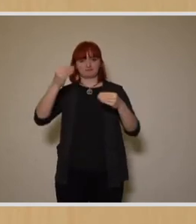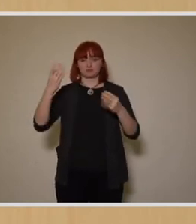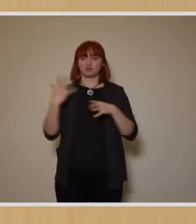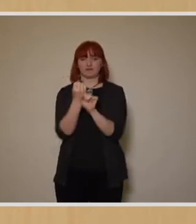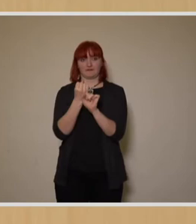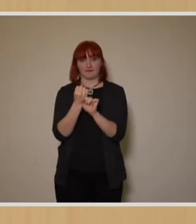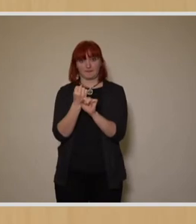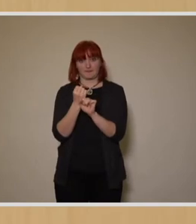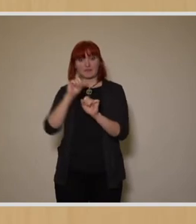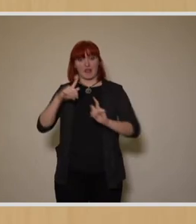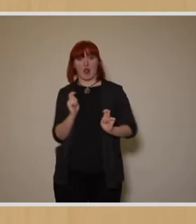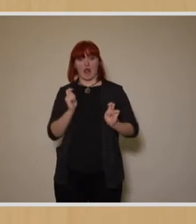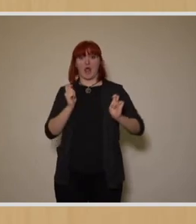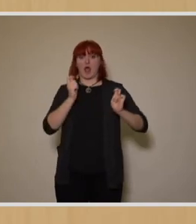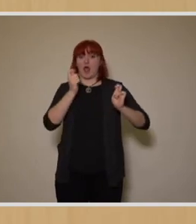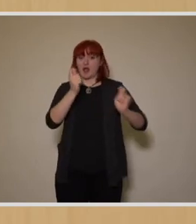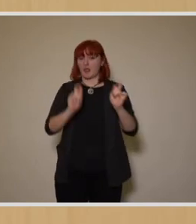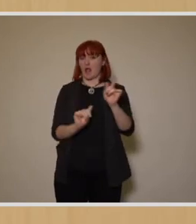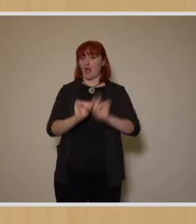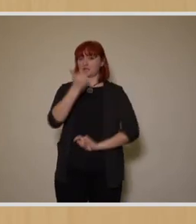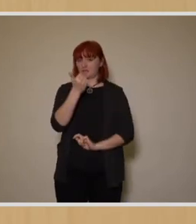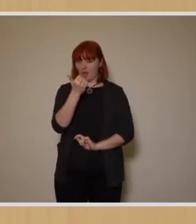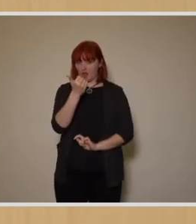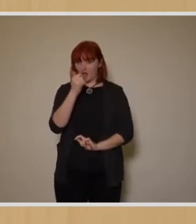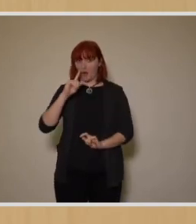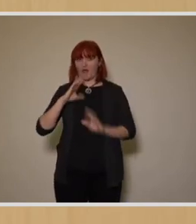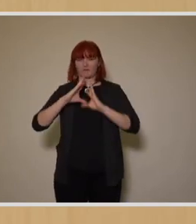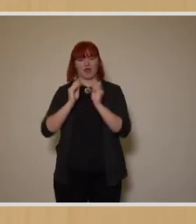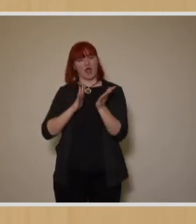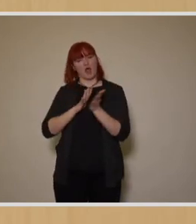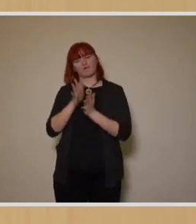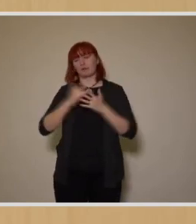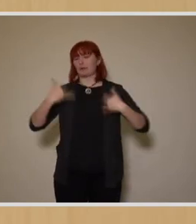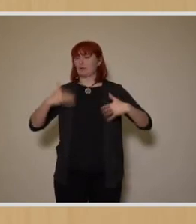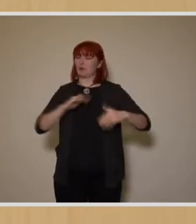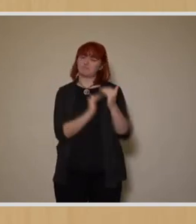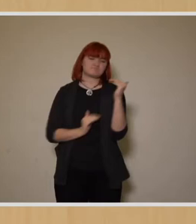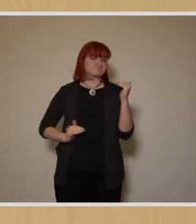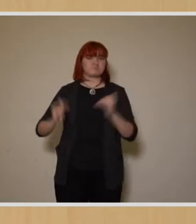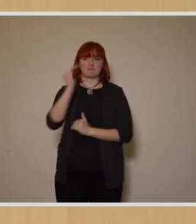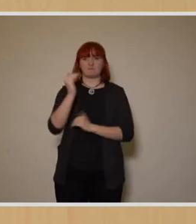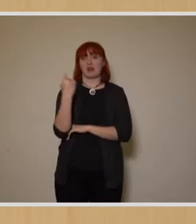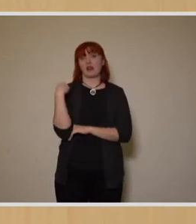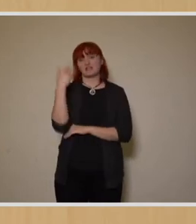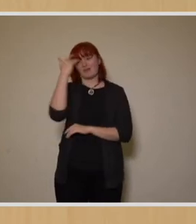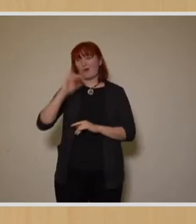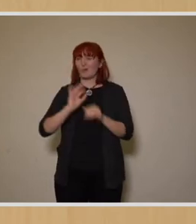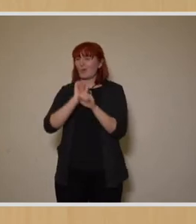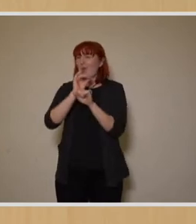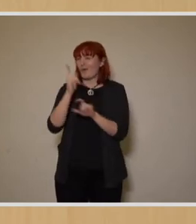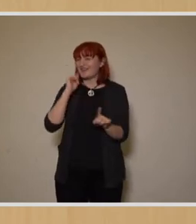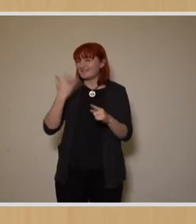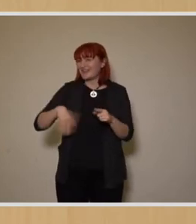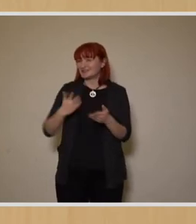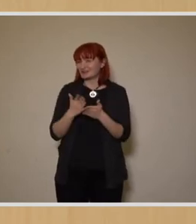nach Bürgerbeteiligungssatzung überhaupt und der Aufwand war immens. Letzten Sommer war auch schon Corona, nur noch mal zur